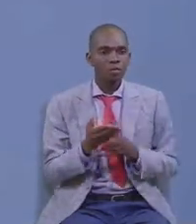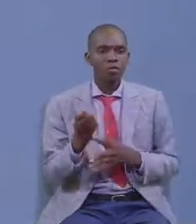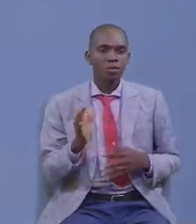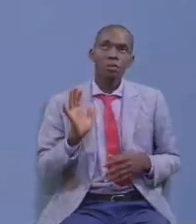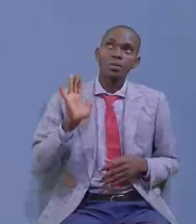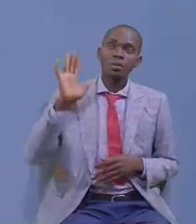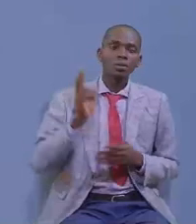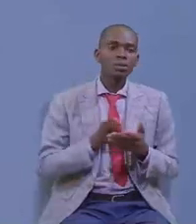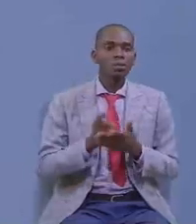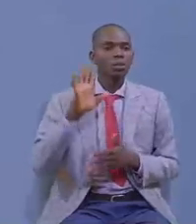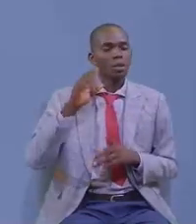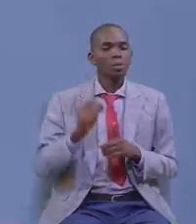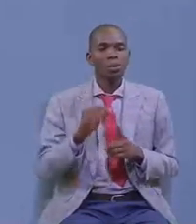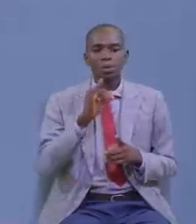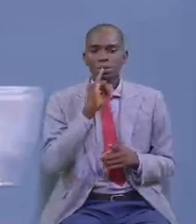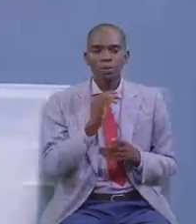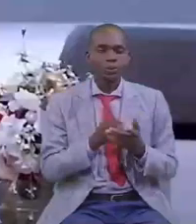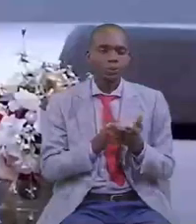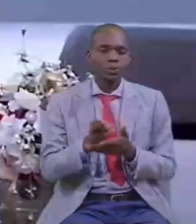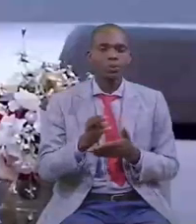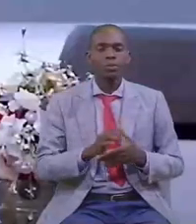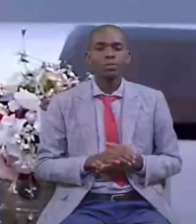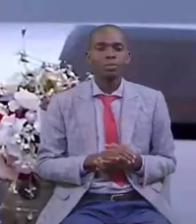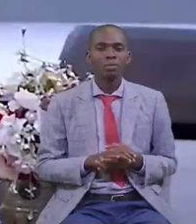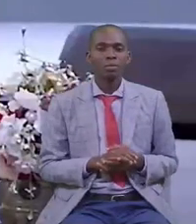Sanctifie-les par ta vérité, ta parole est la vérité.